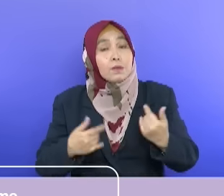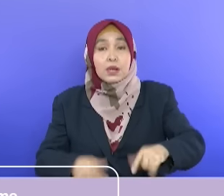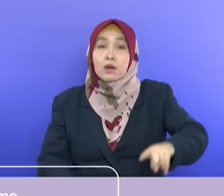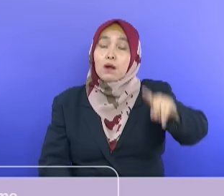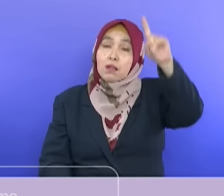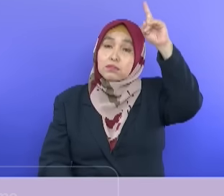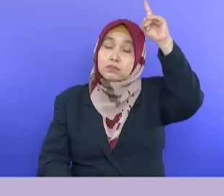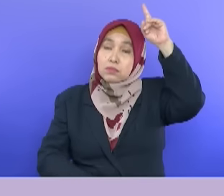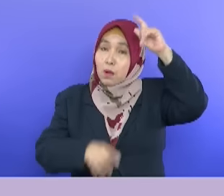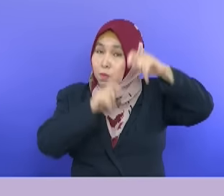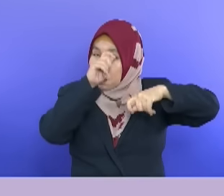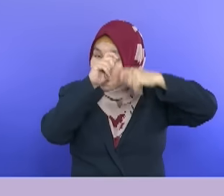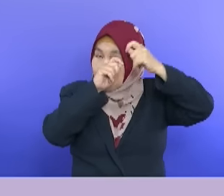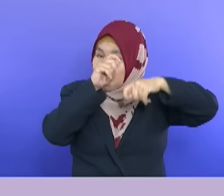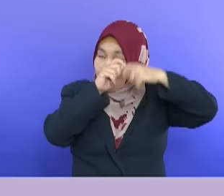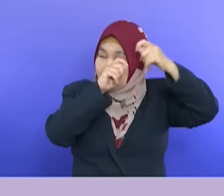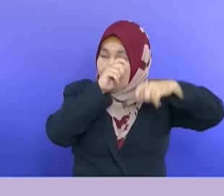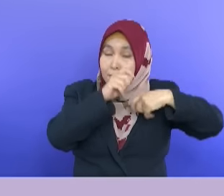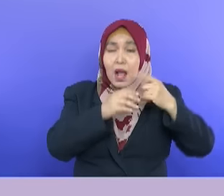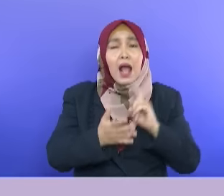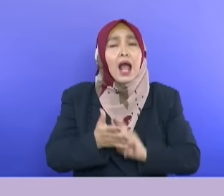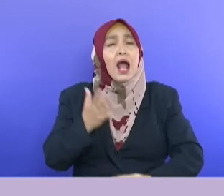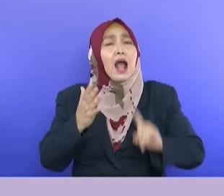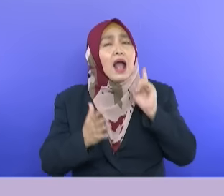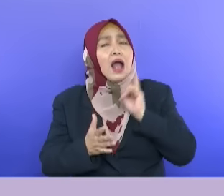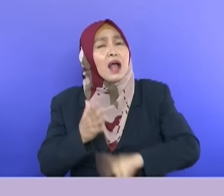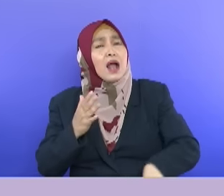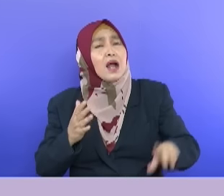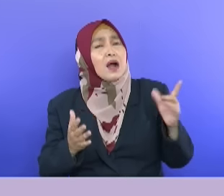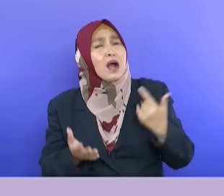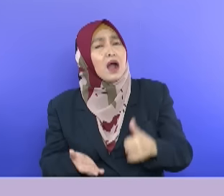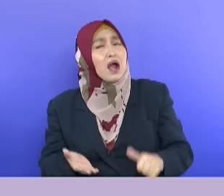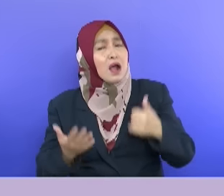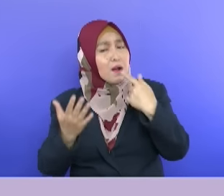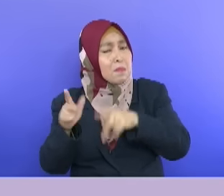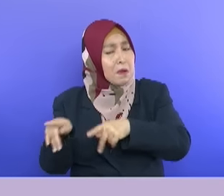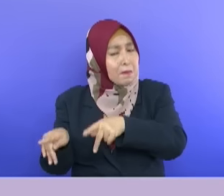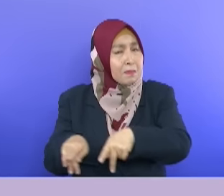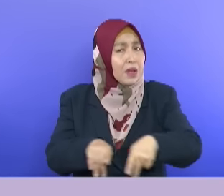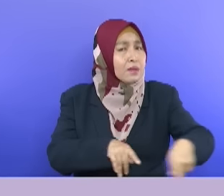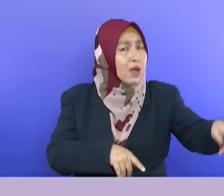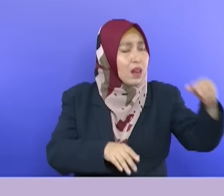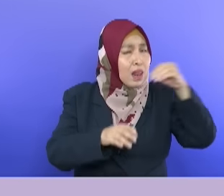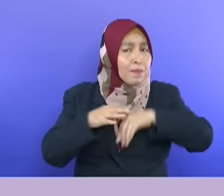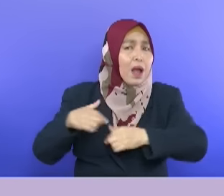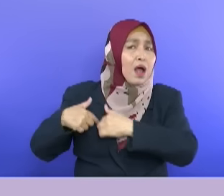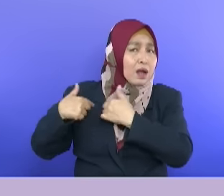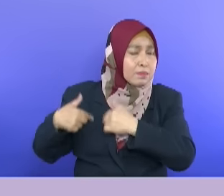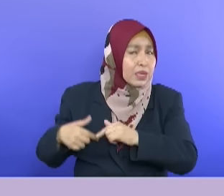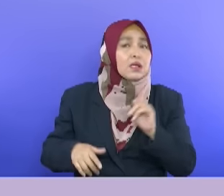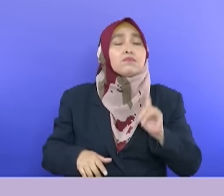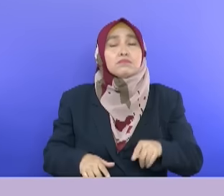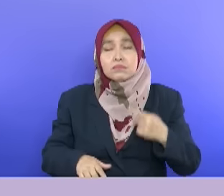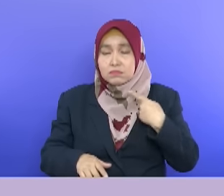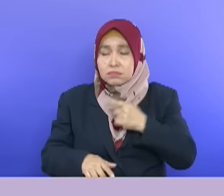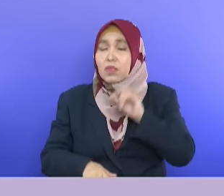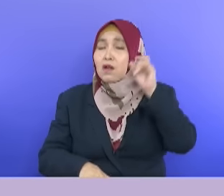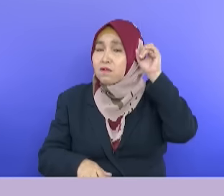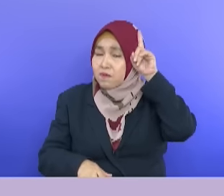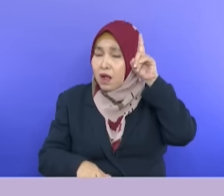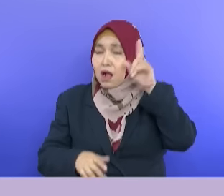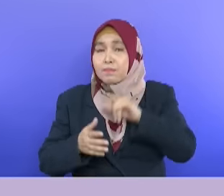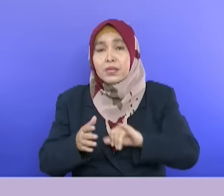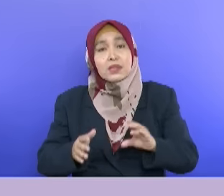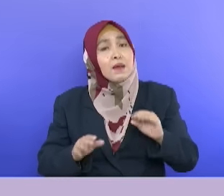merekamkan tentang apakah agenda yang ada dalam Sanubari mereka Dan inilah yang perlu kita pahami dan